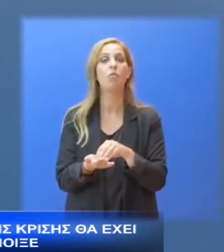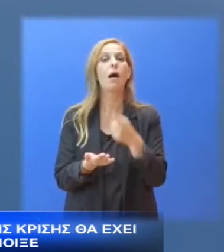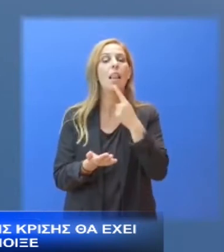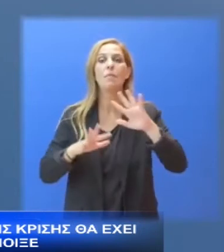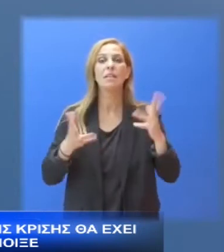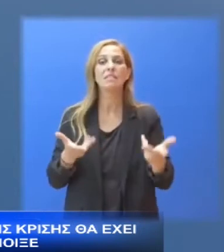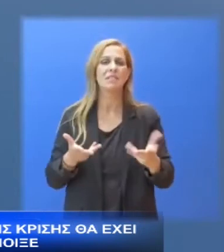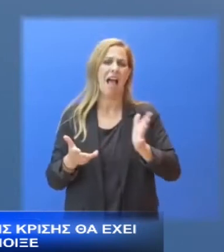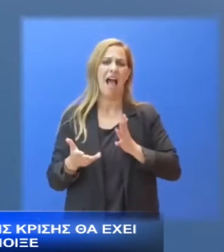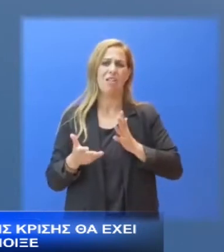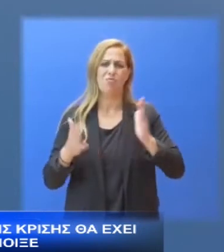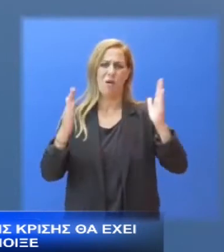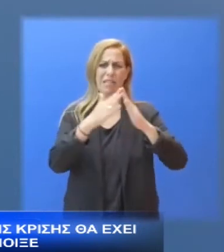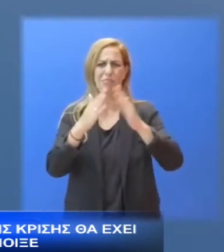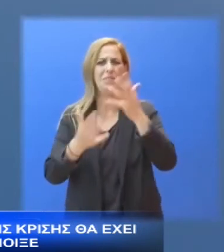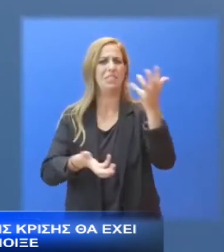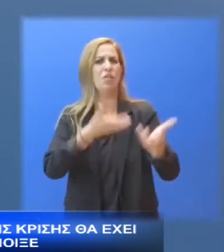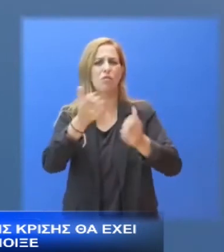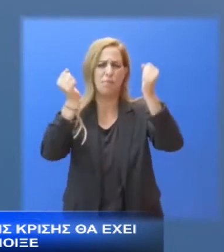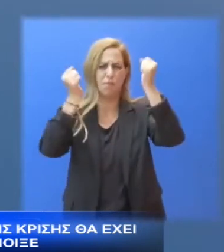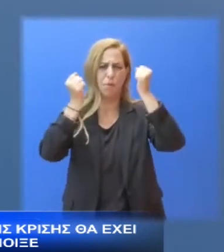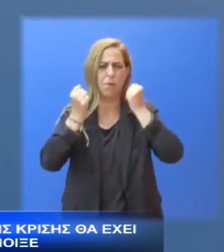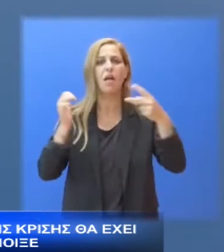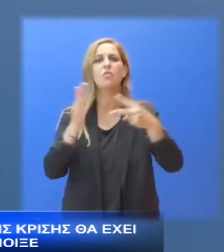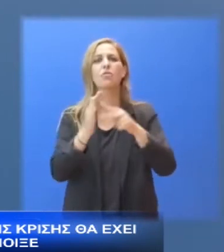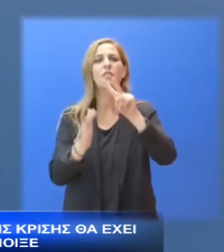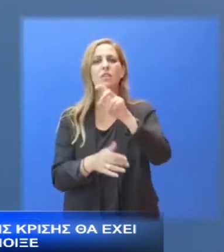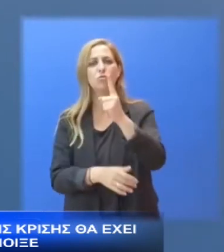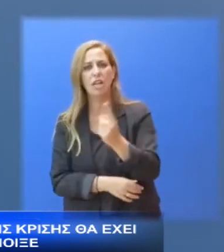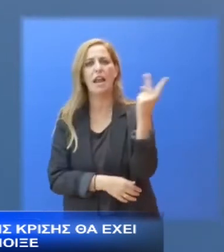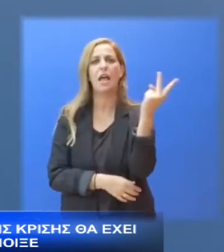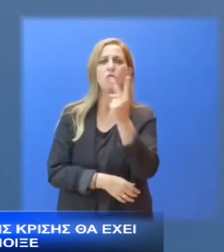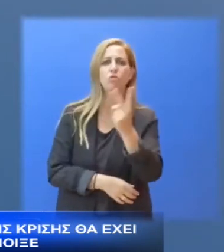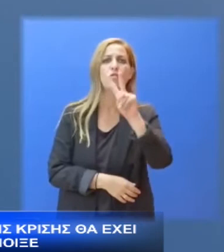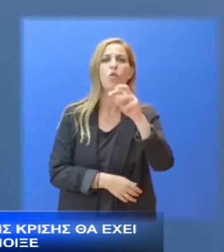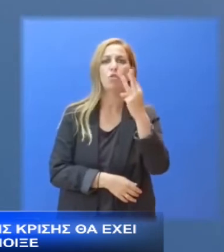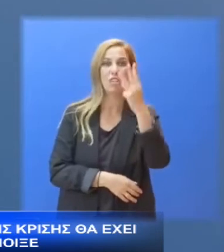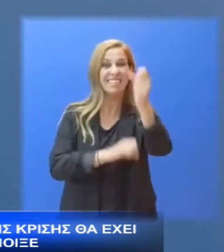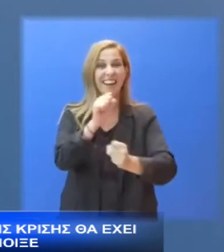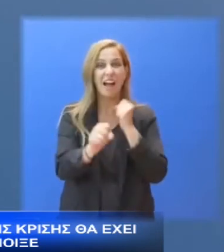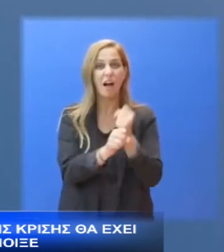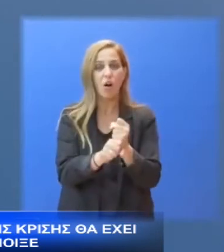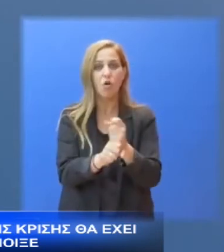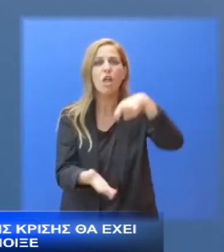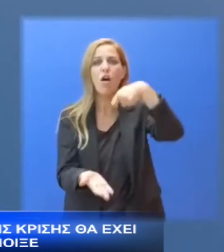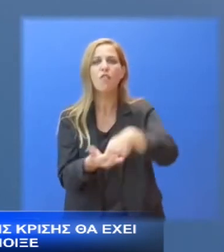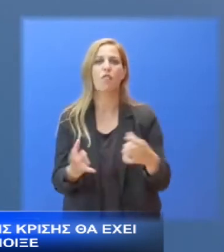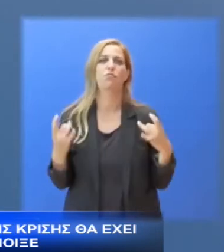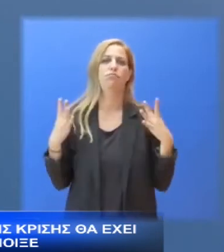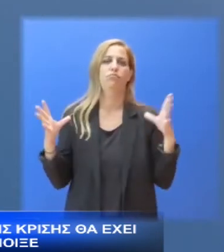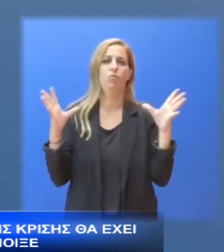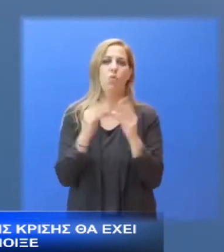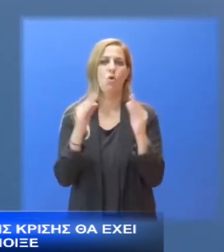των πληγέντων ακινήτων από τον ένφια για το 2021, το 2022 και το 2023, ενώ προβλέπεται και δυνατότητα